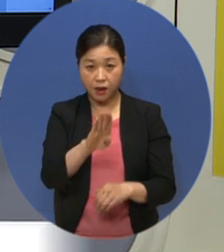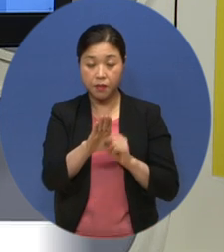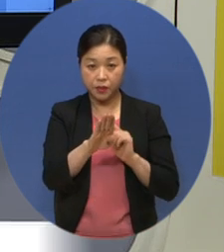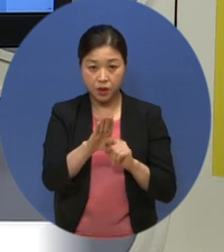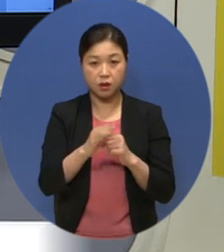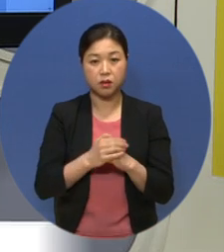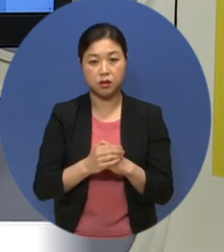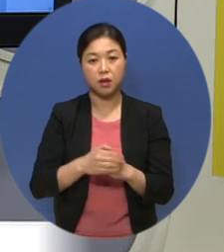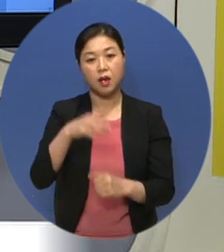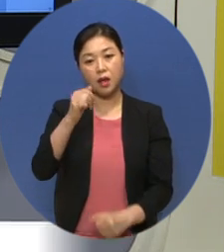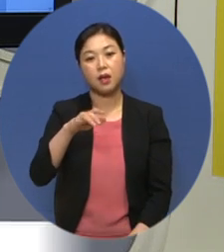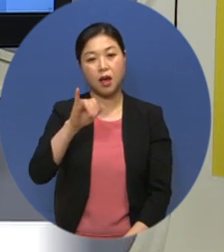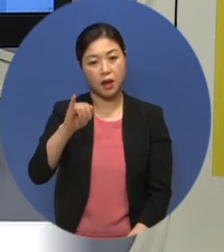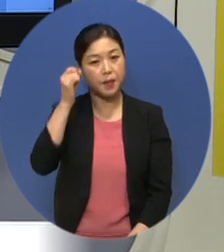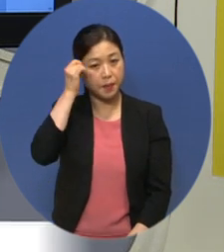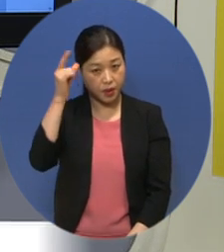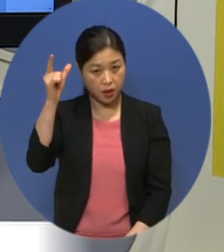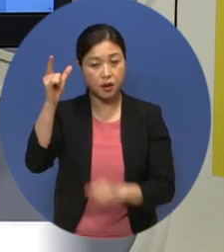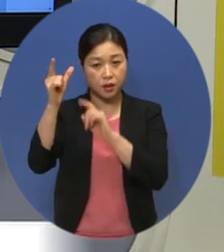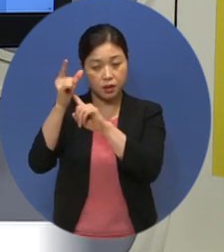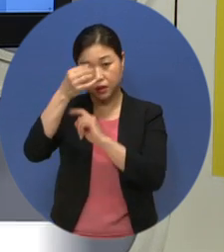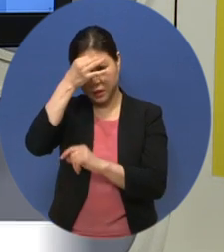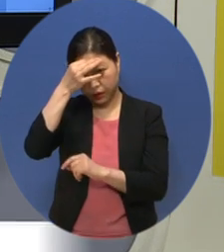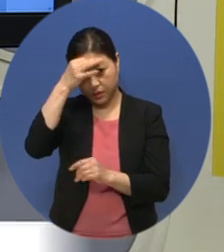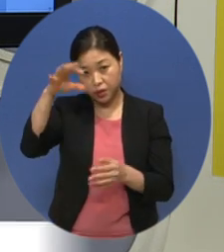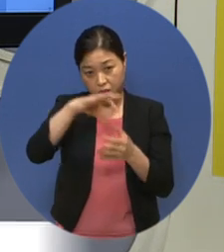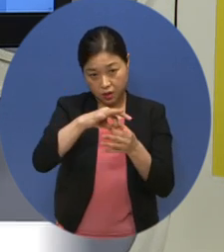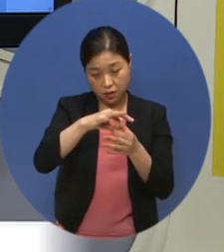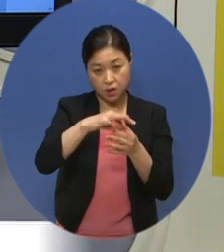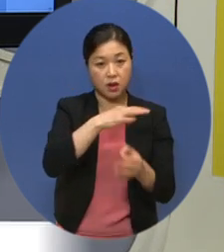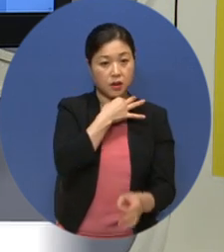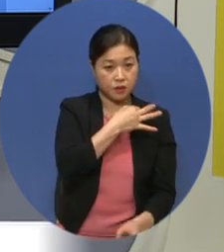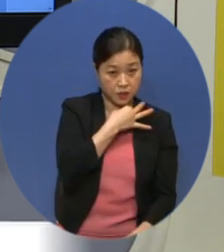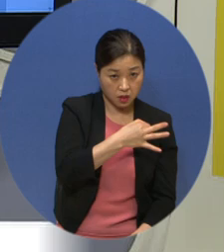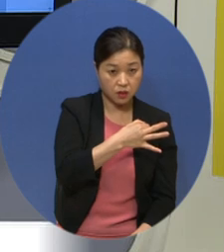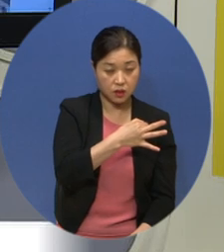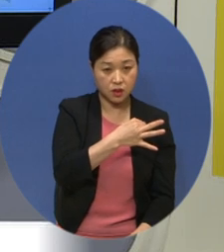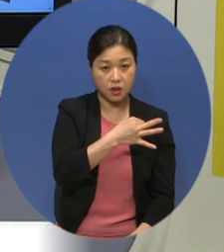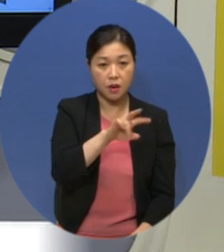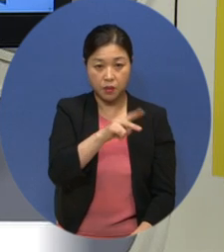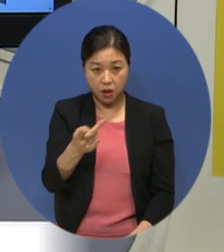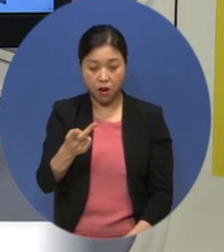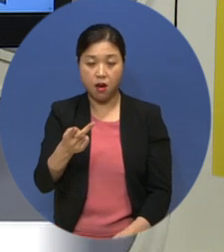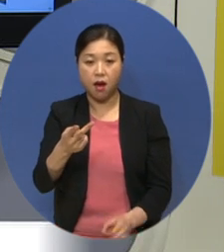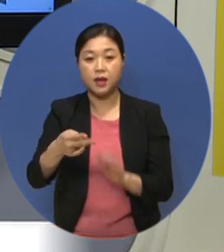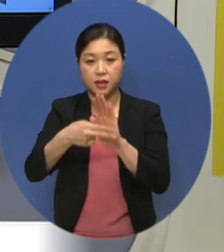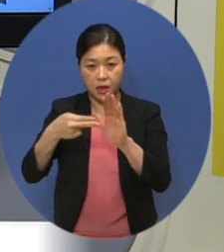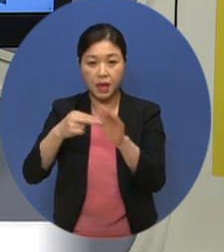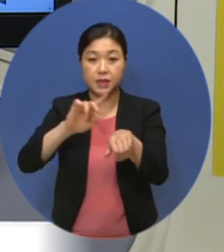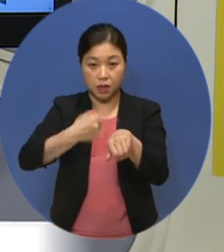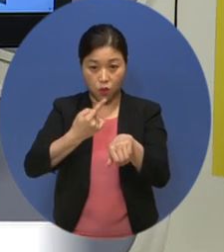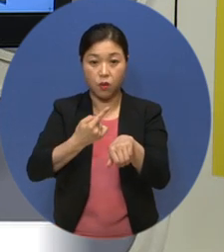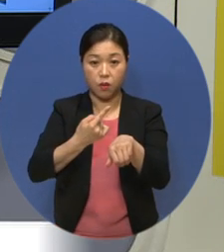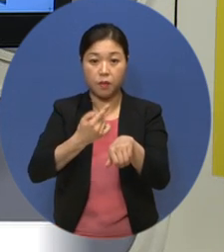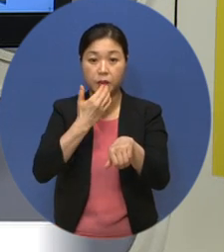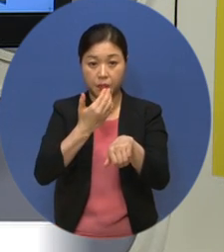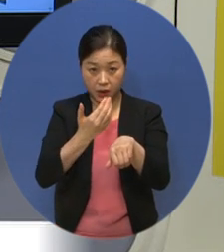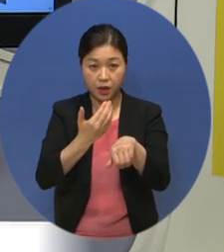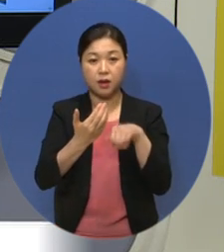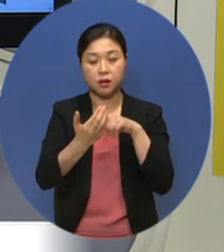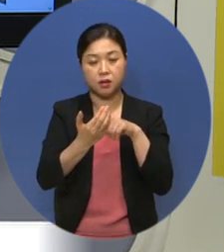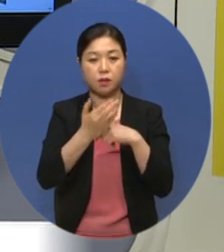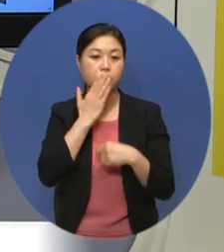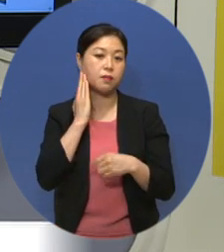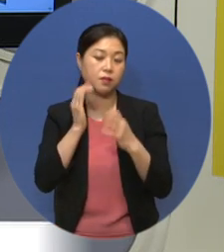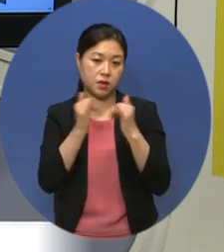기반 음성 인식 기술을 활용해 음성을 자막으로 자동으로 변환해 화면에 표시해주는 것으로 청각장애인 의